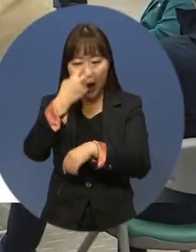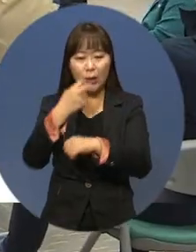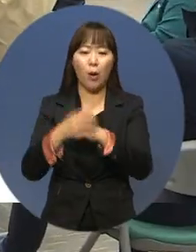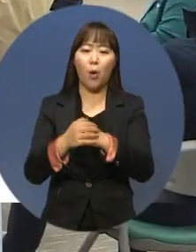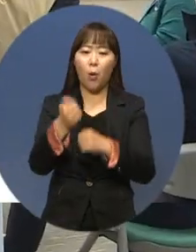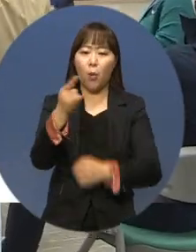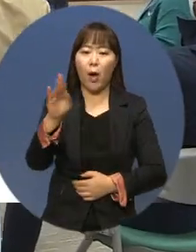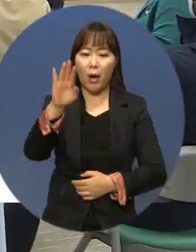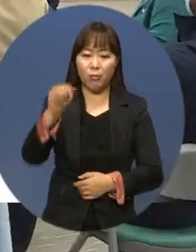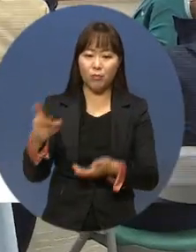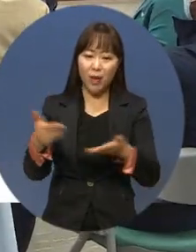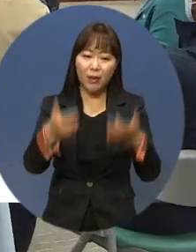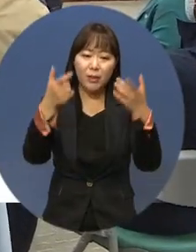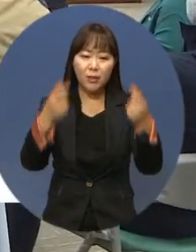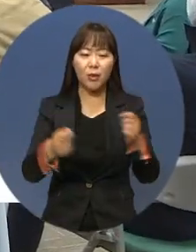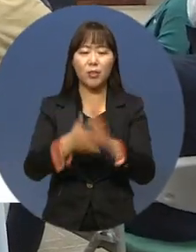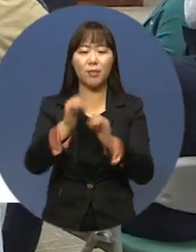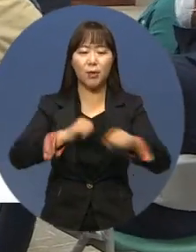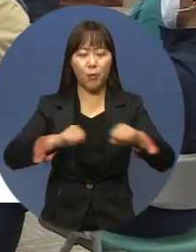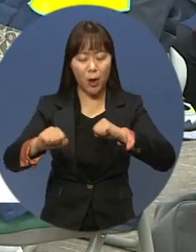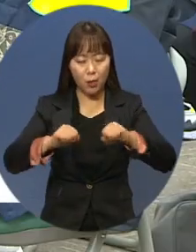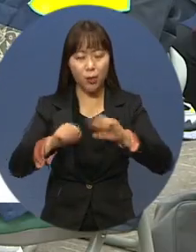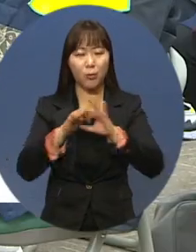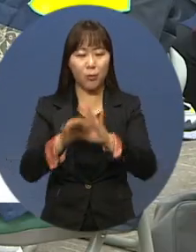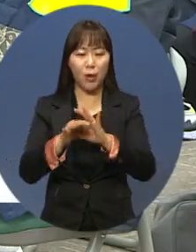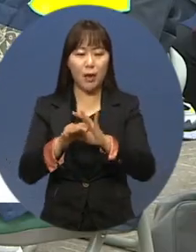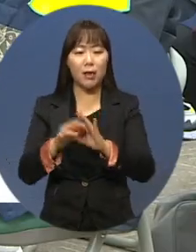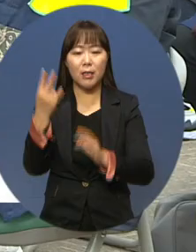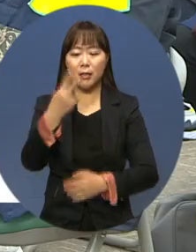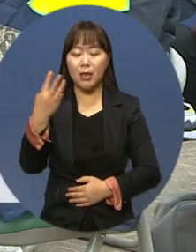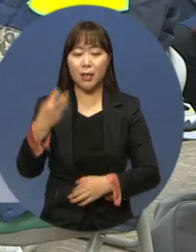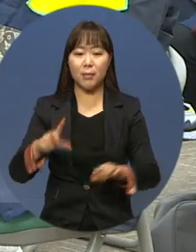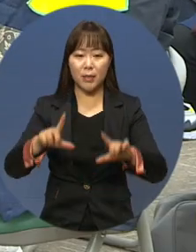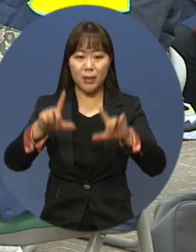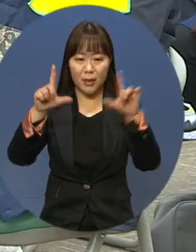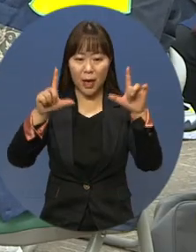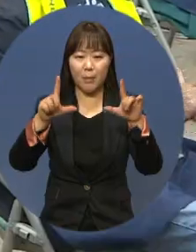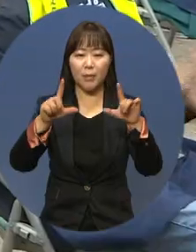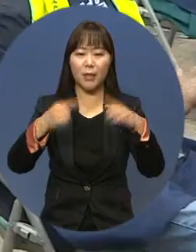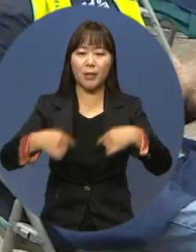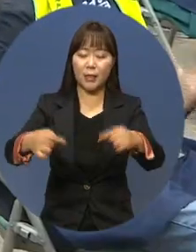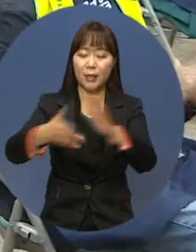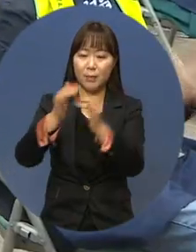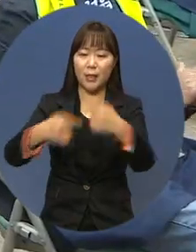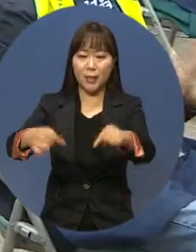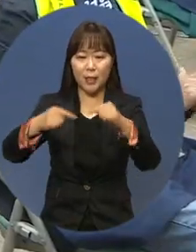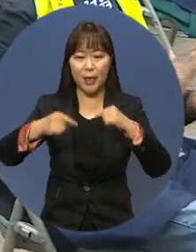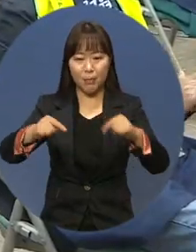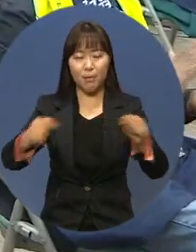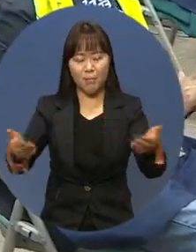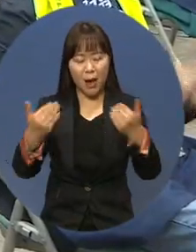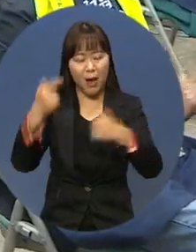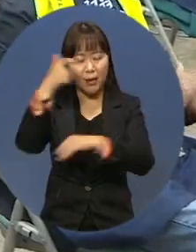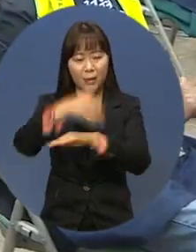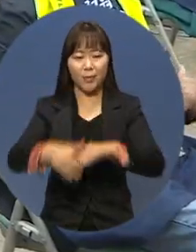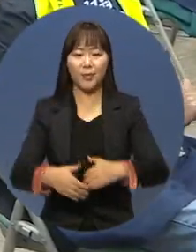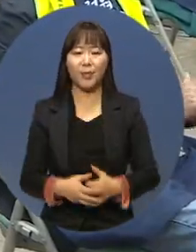화분 내놓기 등 시민운동 전개를 통해 2023 정원 박람회에 시민의 참여를 유도하게